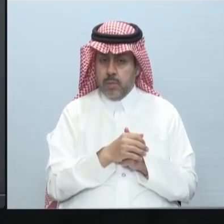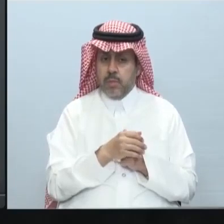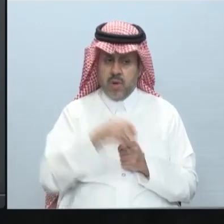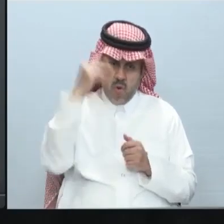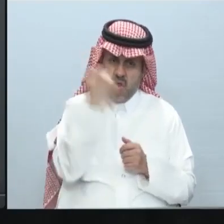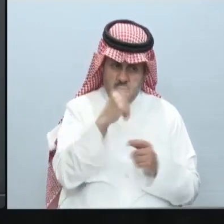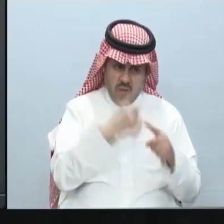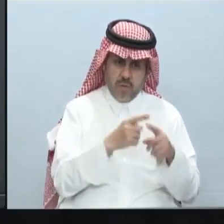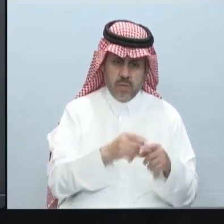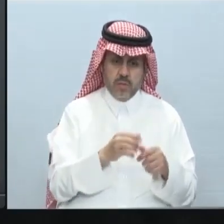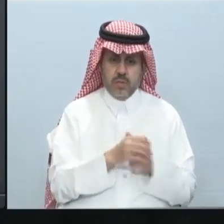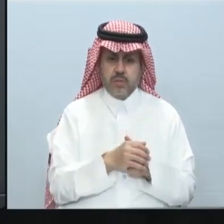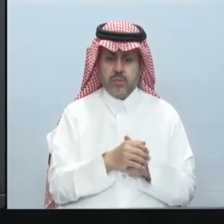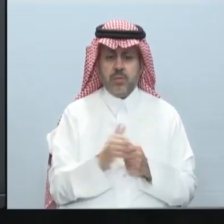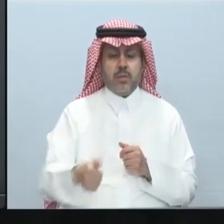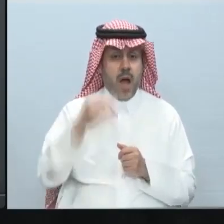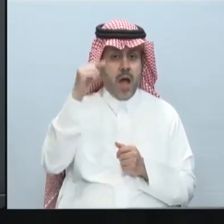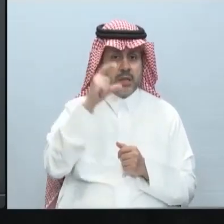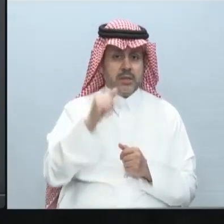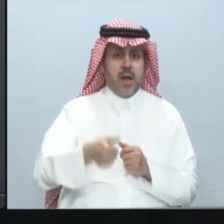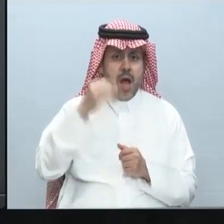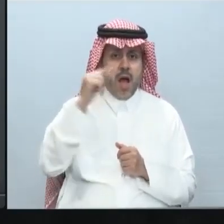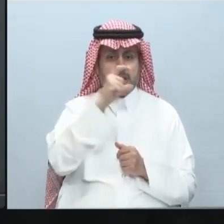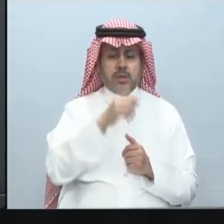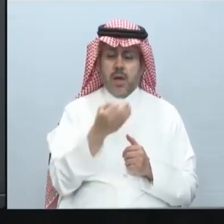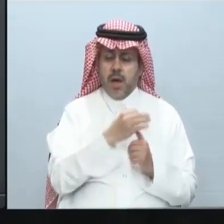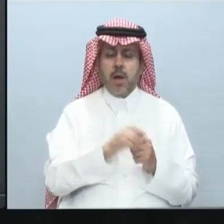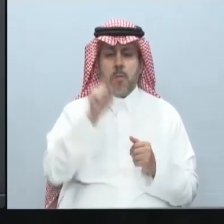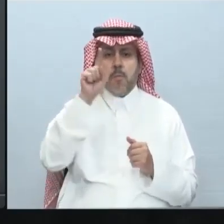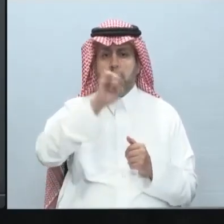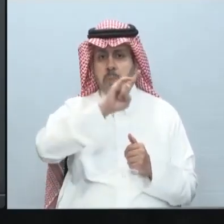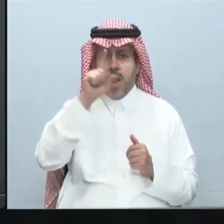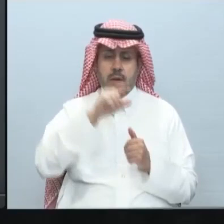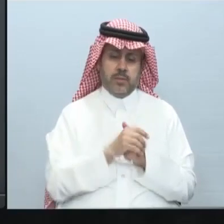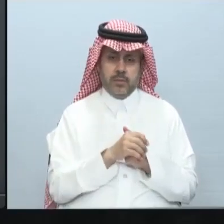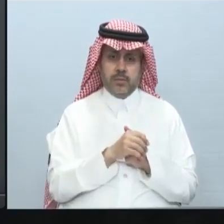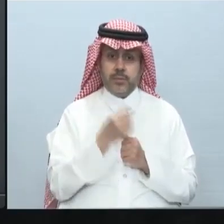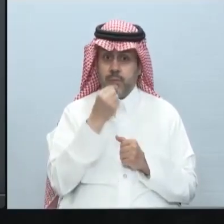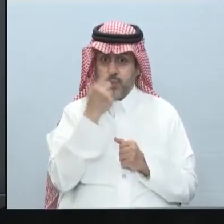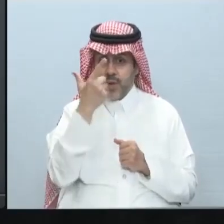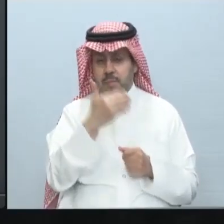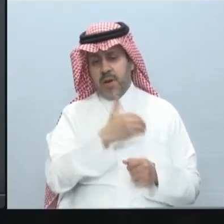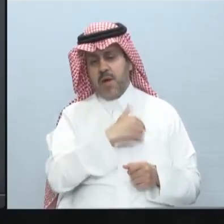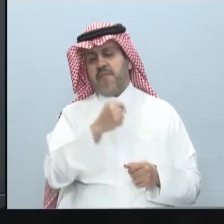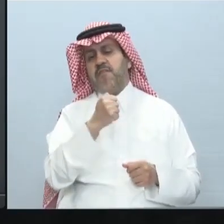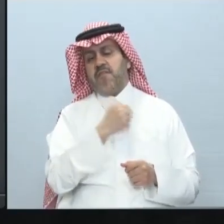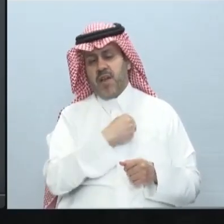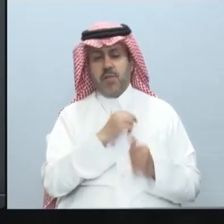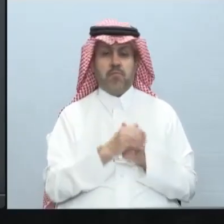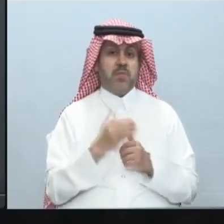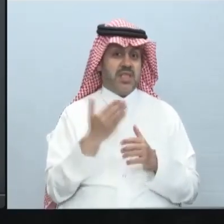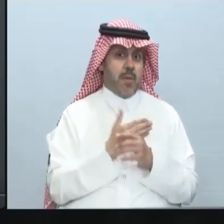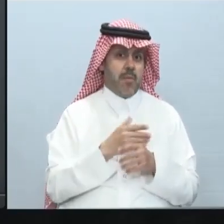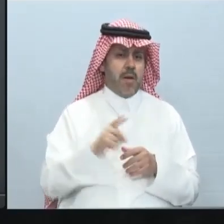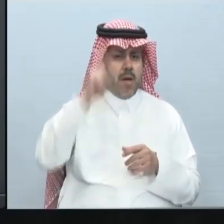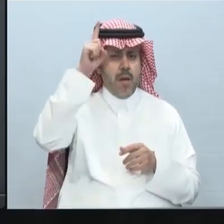والعزه فيقول احد احد لماذا حقق هذا الامر لان حلاوه الايمان وقرت في قلبه بسبب